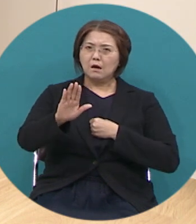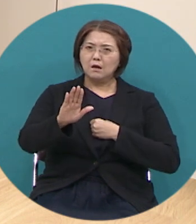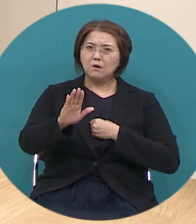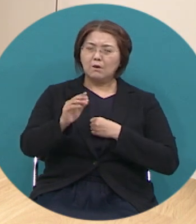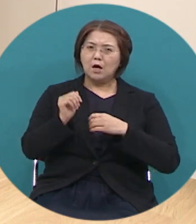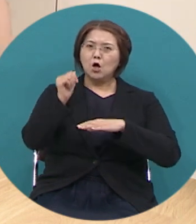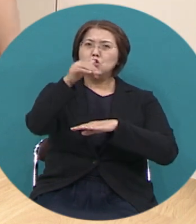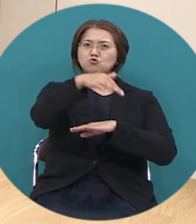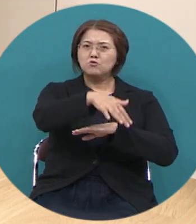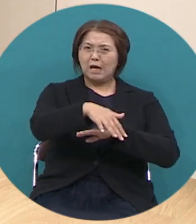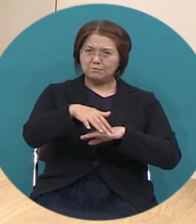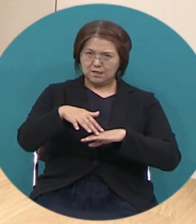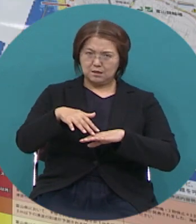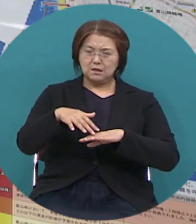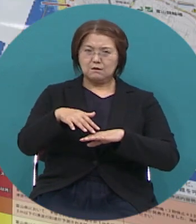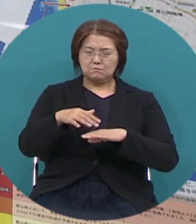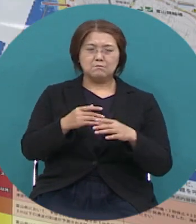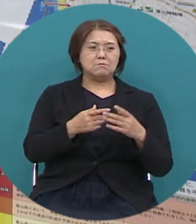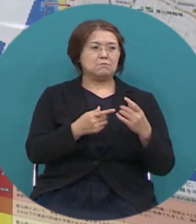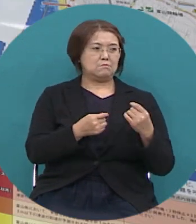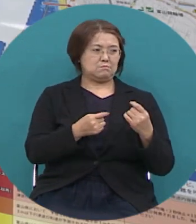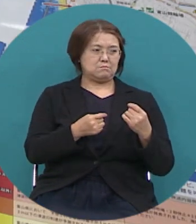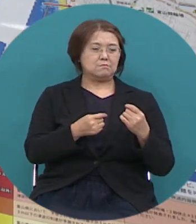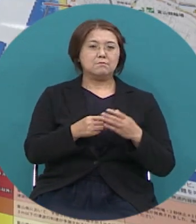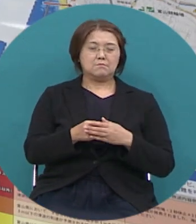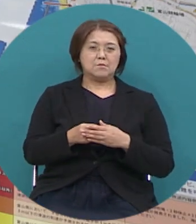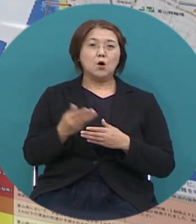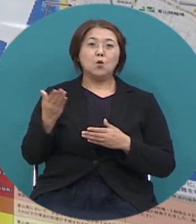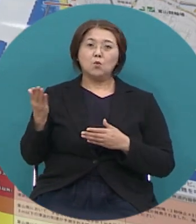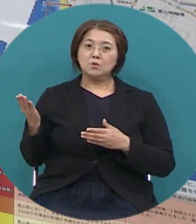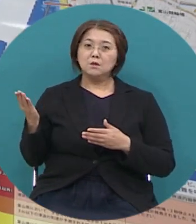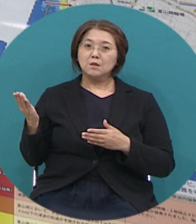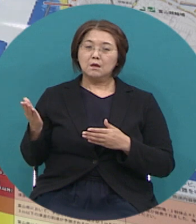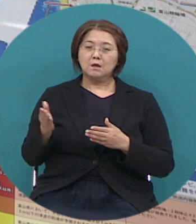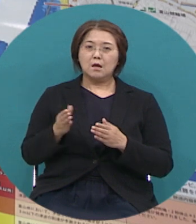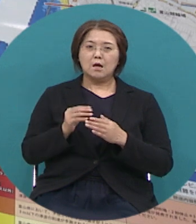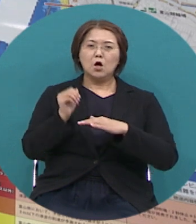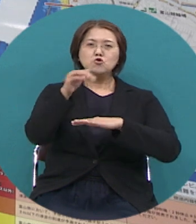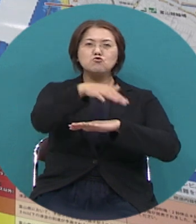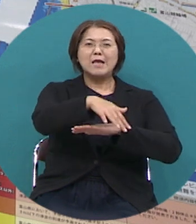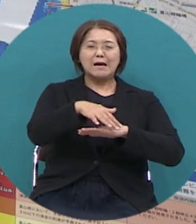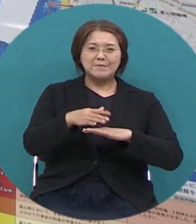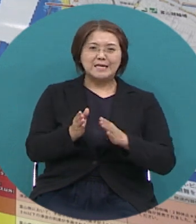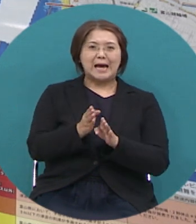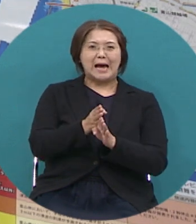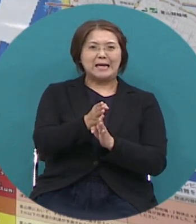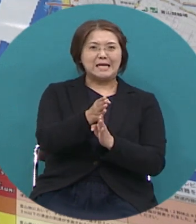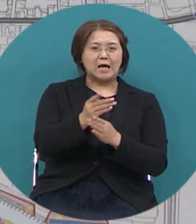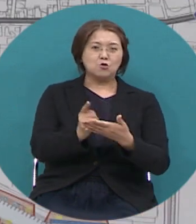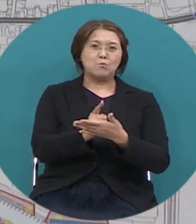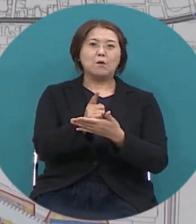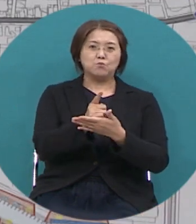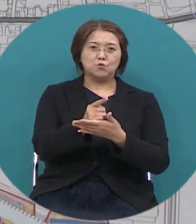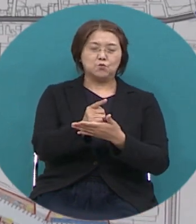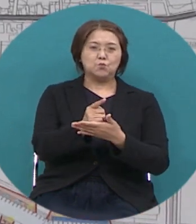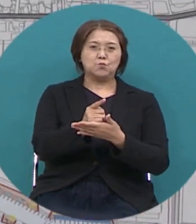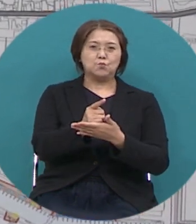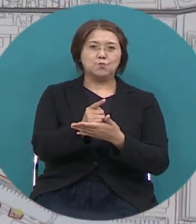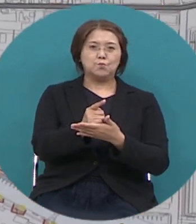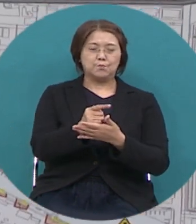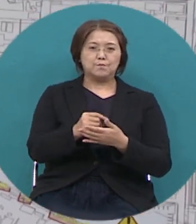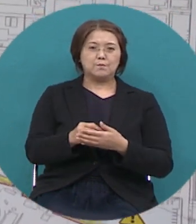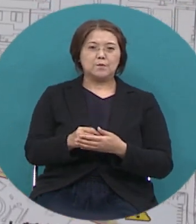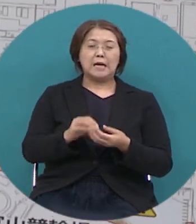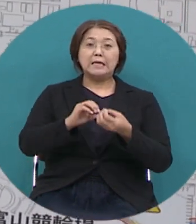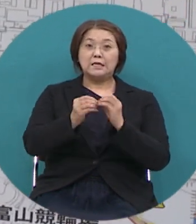津波、 ね、そうですね、はい、でこちらが津波ハザードマップで富山市さんがご用意されているマップになります。